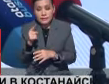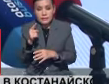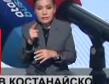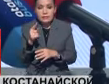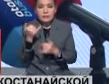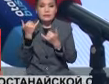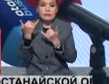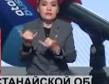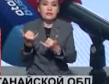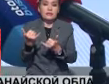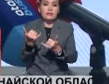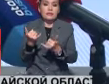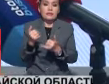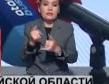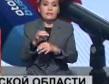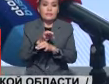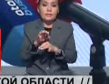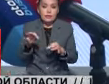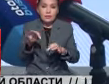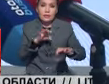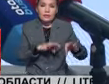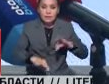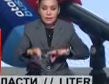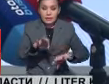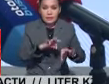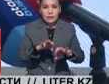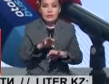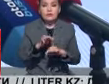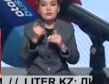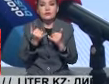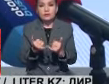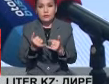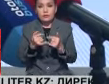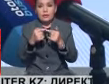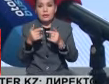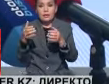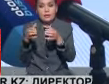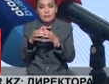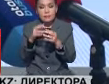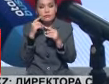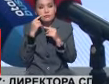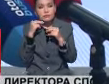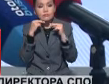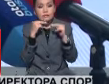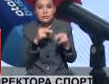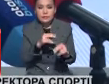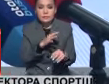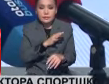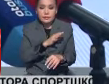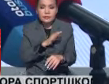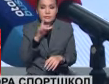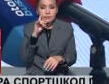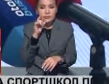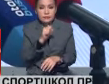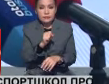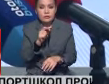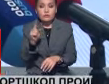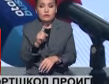такой достаточно значительный проект, на котором сегодня тоже комбинат сосредоточился. И это